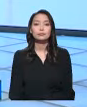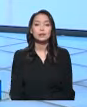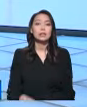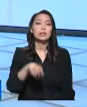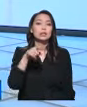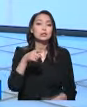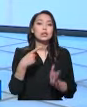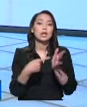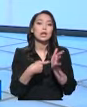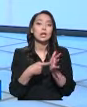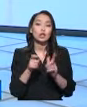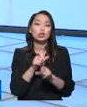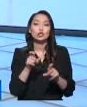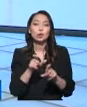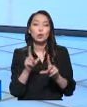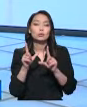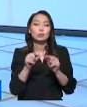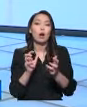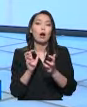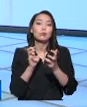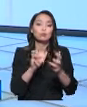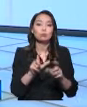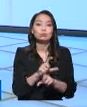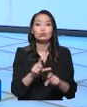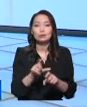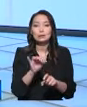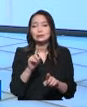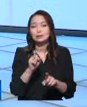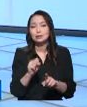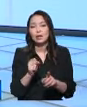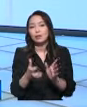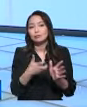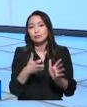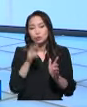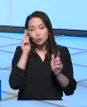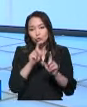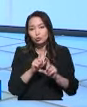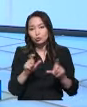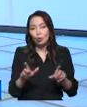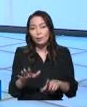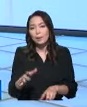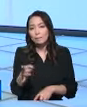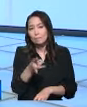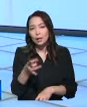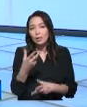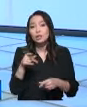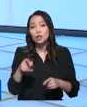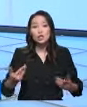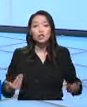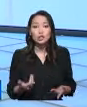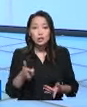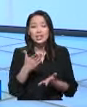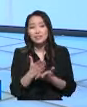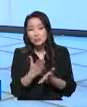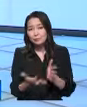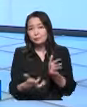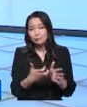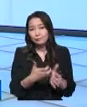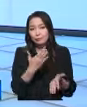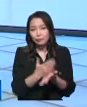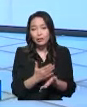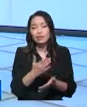Тысячи карагандинских школьников ездят в школу на автобусах из-за отсутствия учебных заведений в микрорайонах, где они живут. Имеется и дефицит